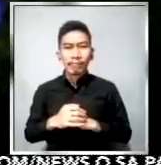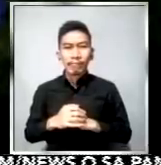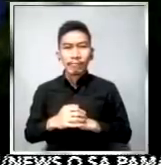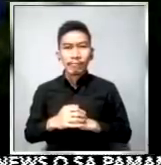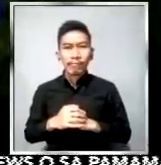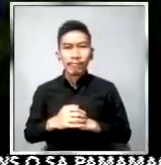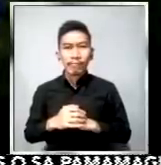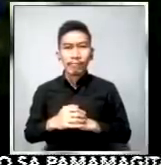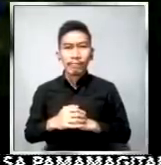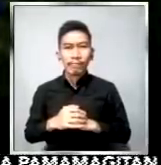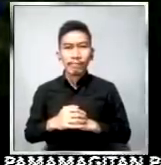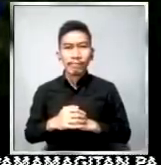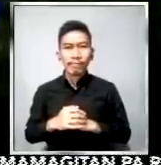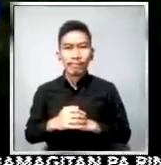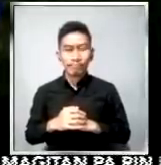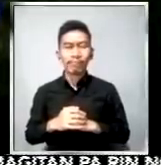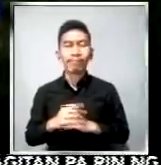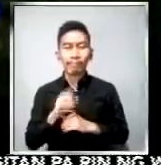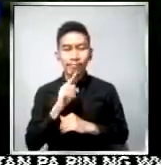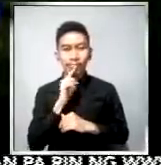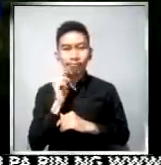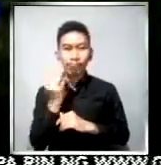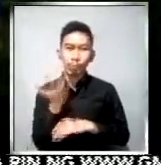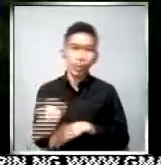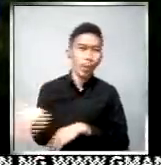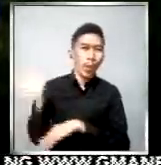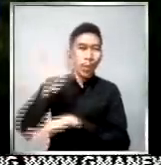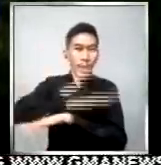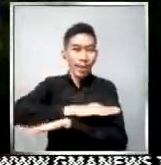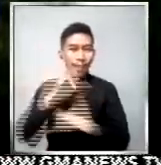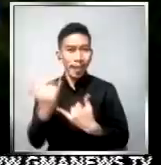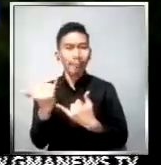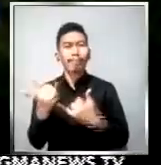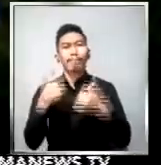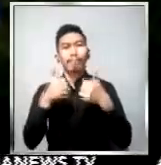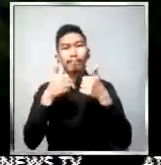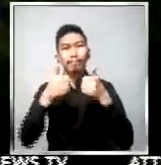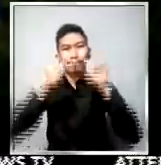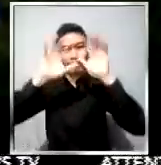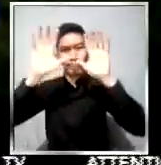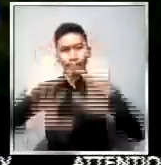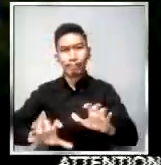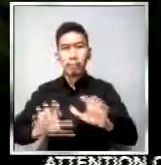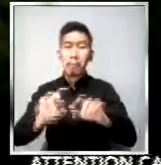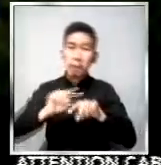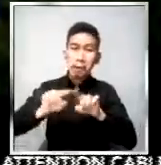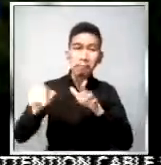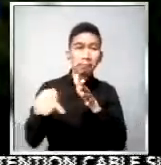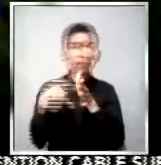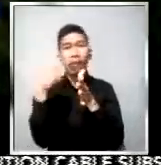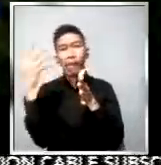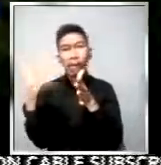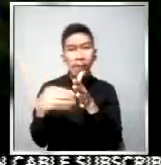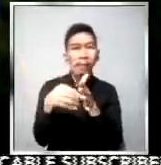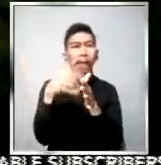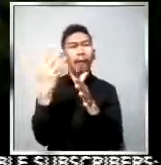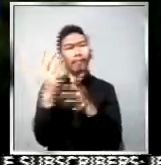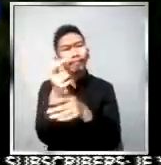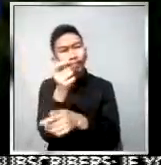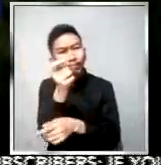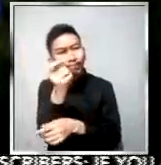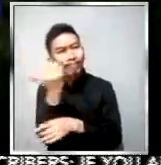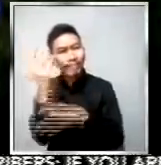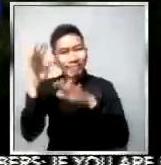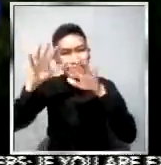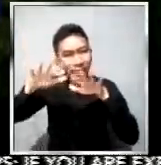Mike, buong araw na nga mas mabuti ang panahon dito sa Camarines Sur, maliban na lamang sa paminsang-minsang mahinang pag-ulan. Samantala doon sa mga kapuso natin